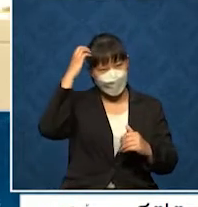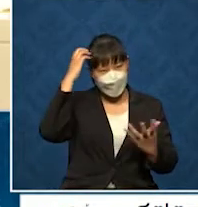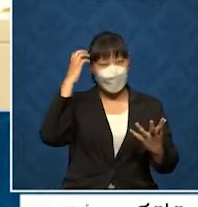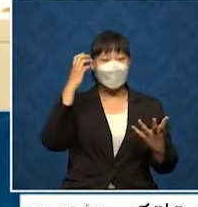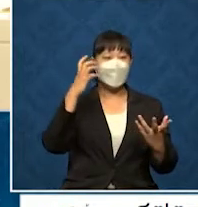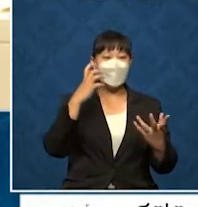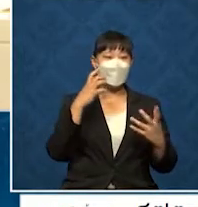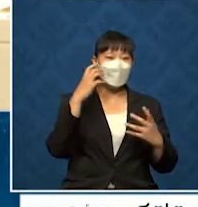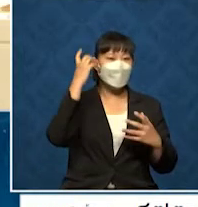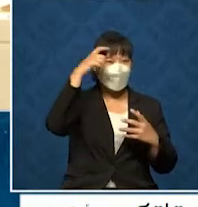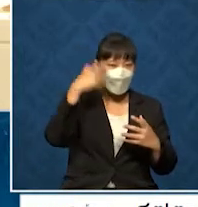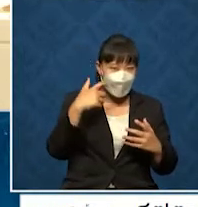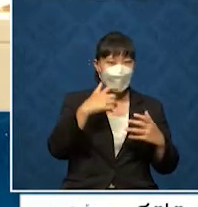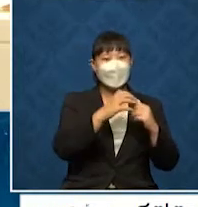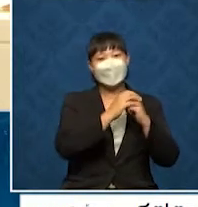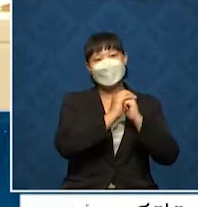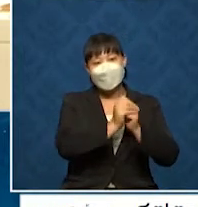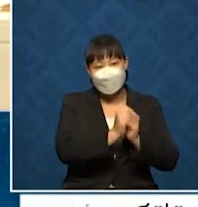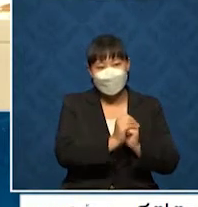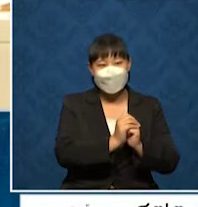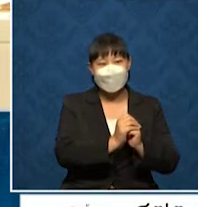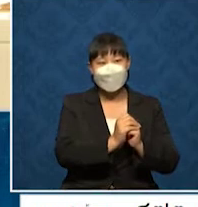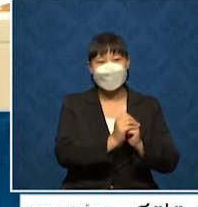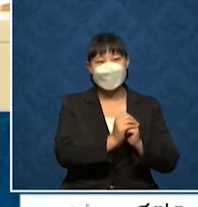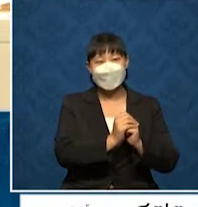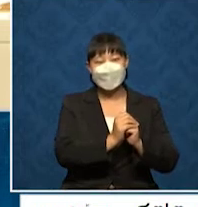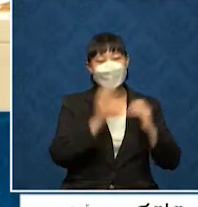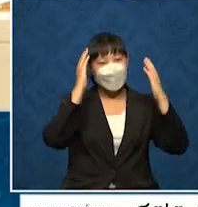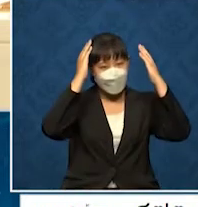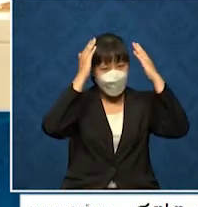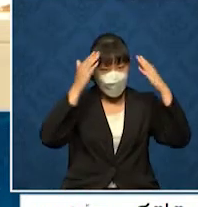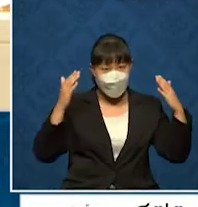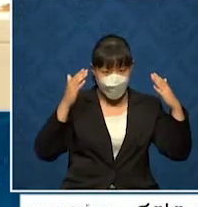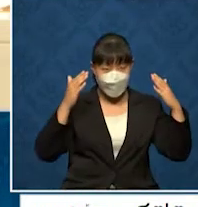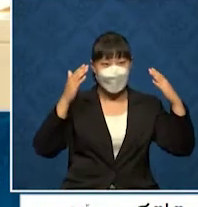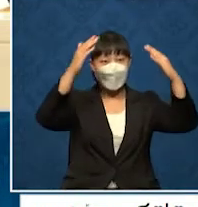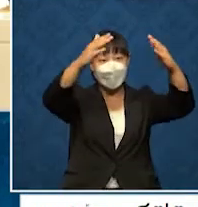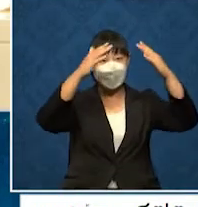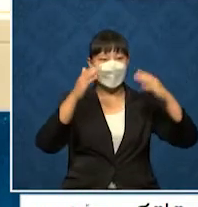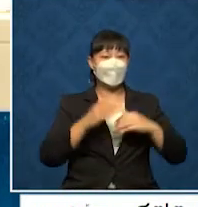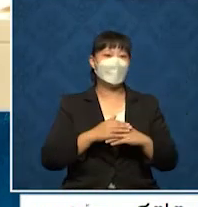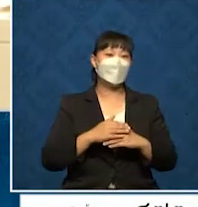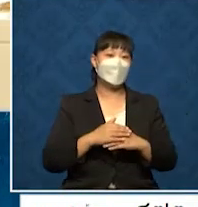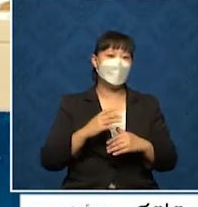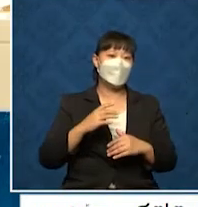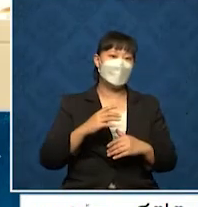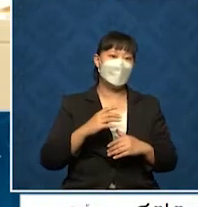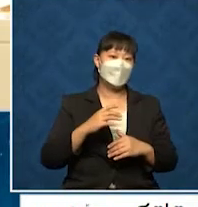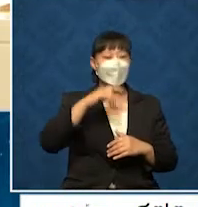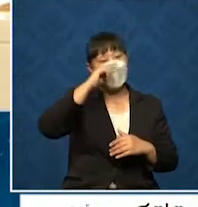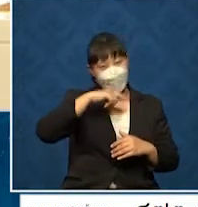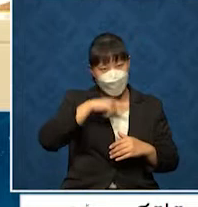ศจีนเวียดนามลาวกัมพูชาและพม่าและไ